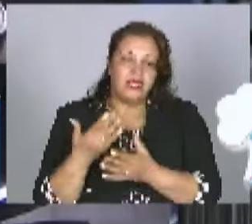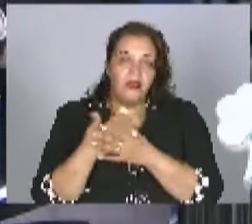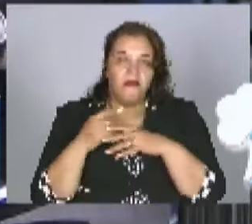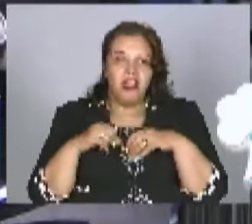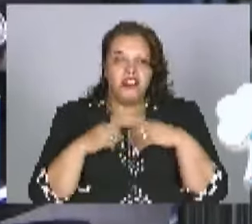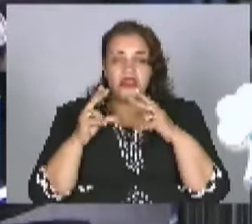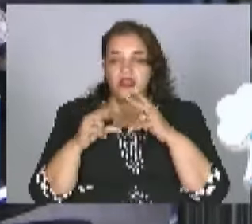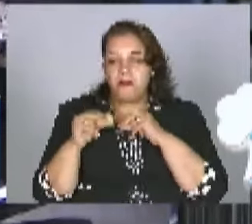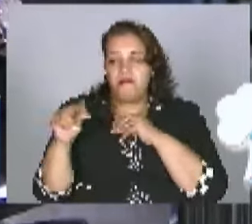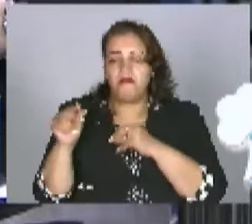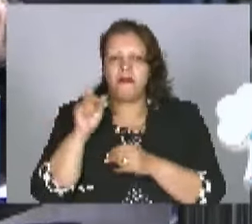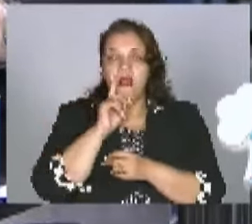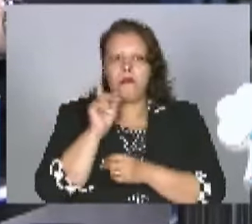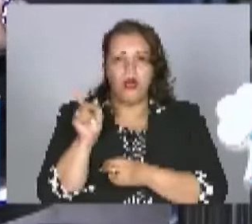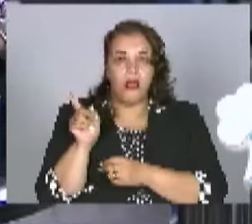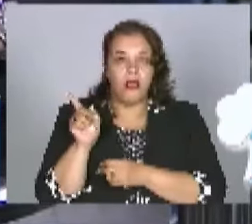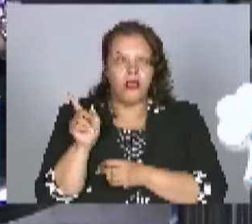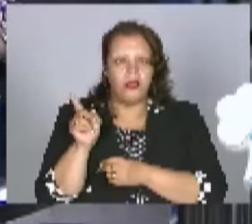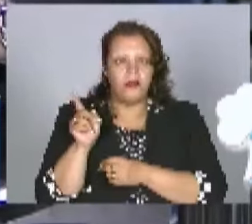عليها اا